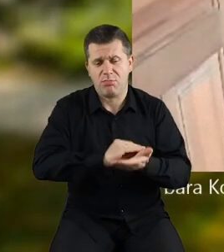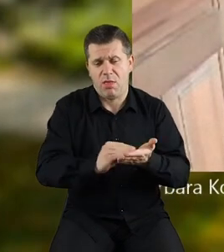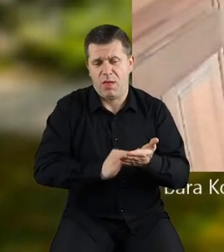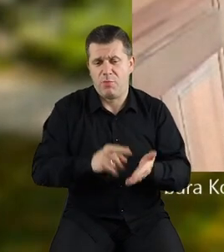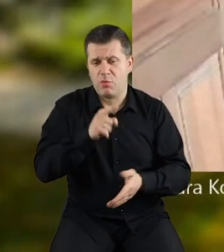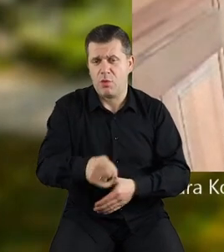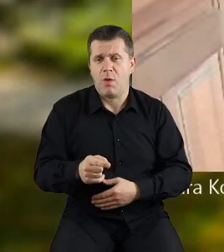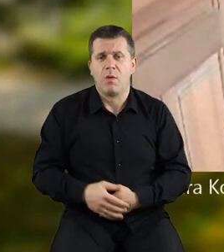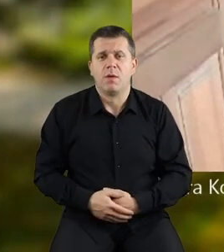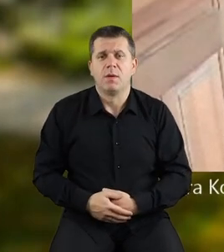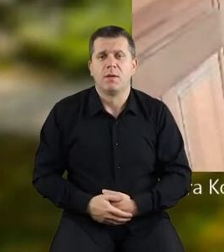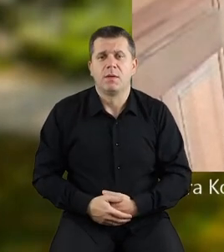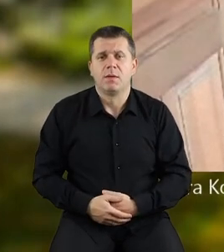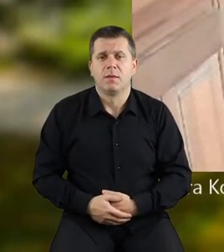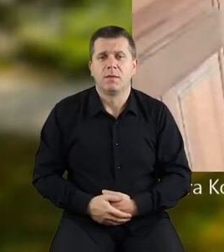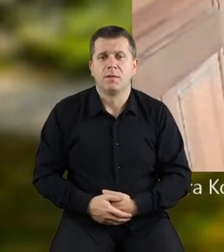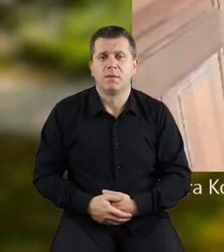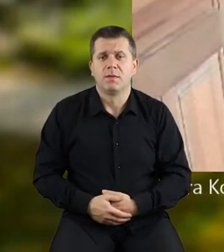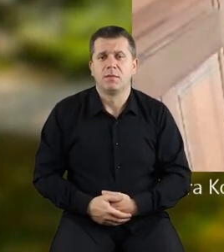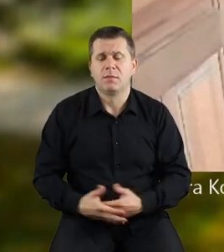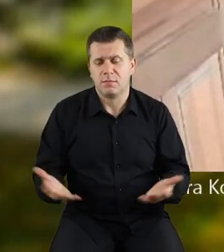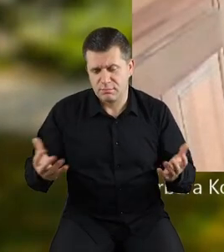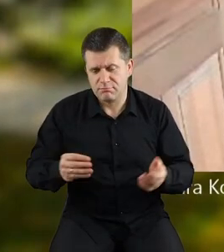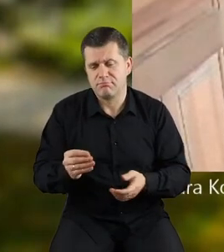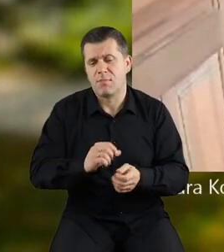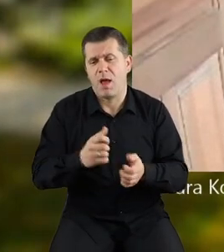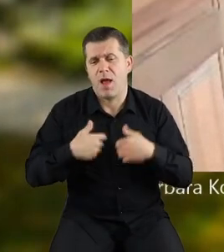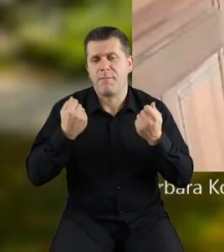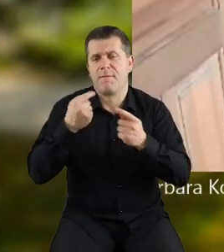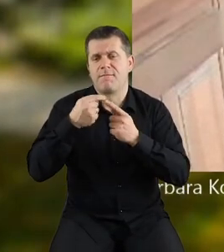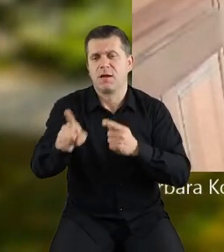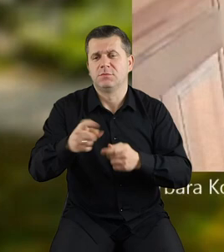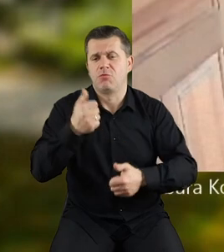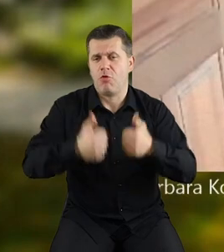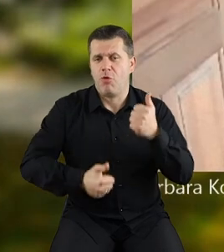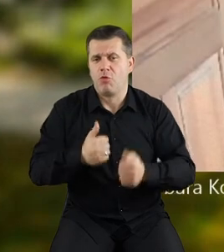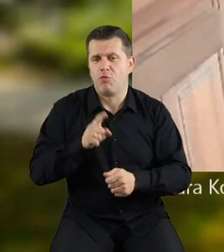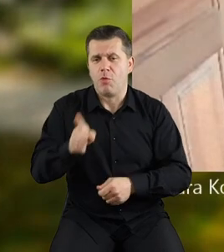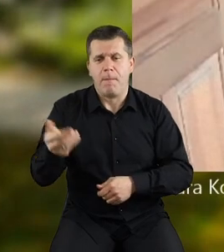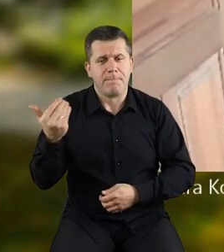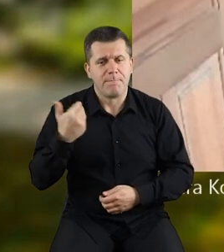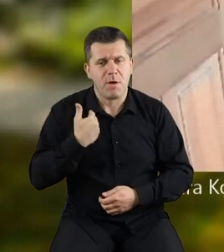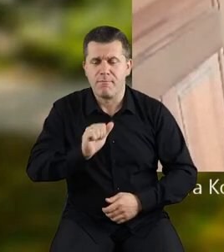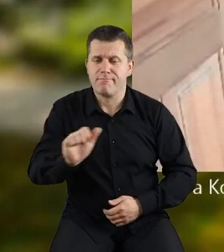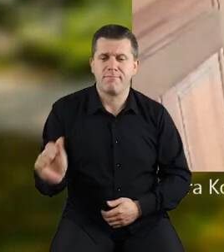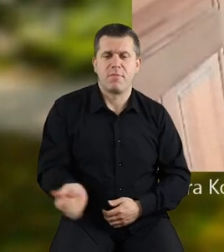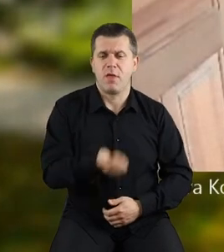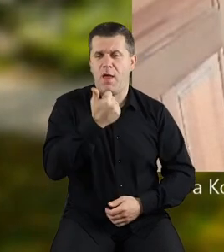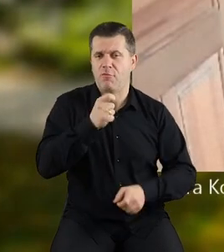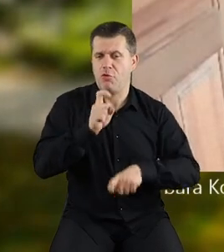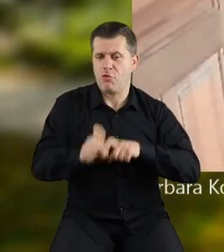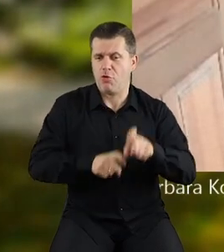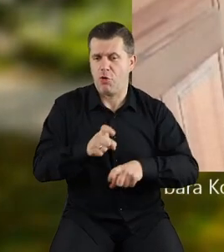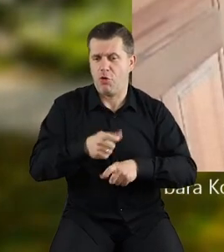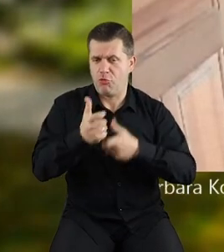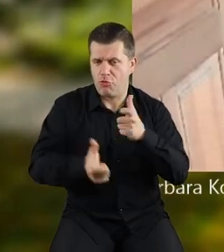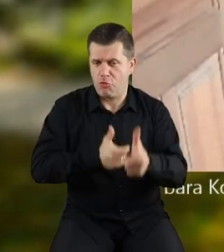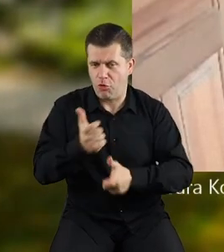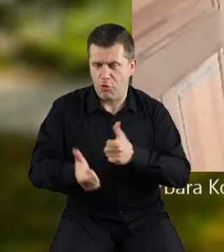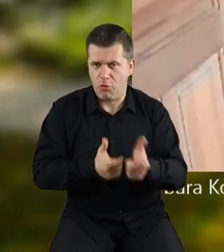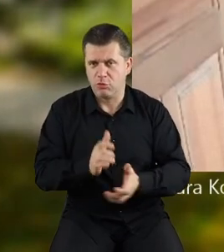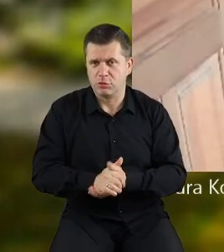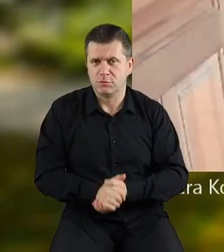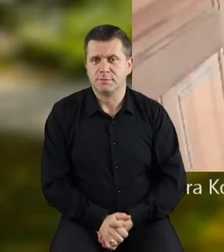że napisałam Teren prywatny, aby wysłać go na konkurs. I to był właśnie ten pierwszy krok